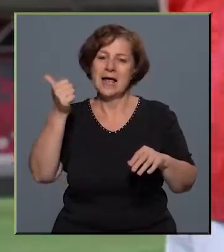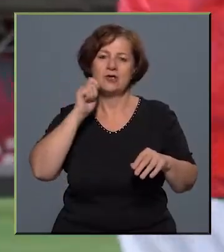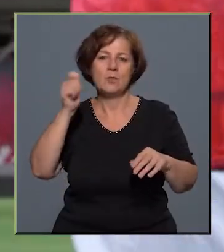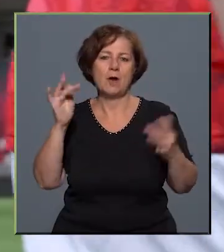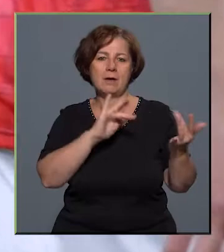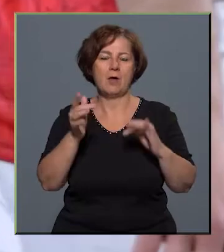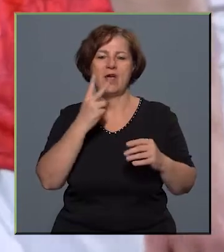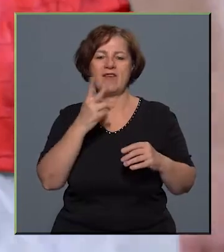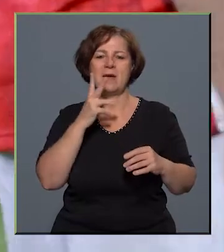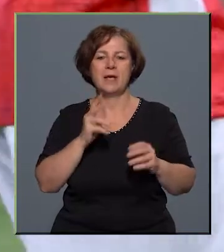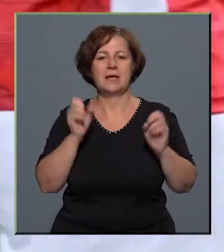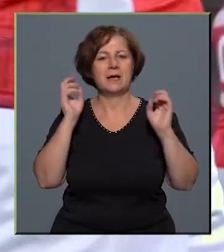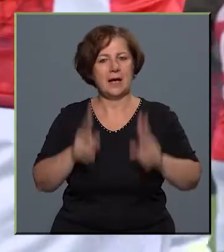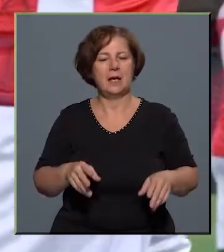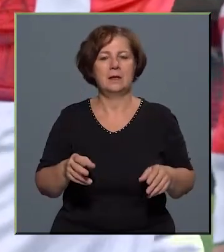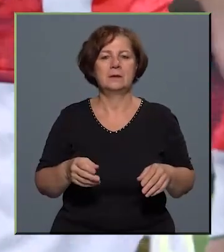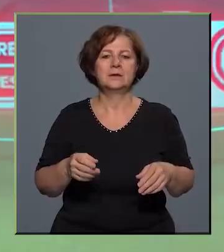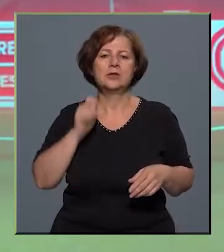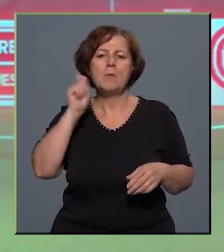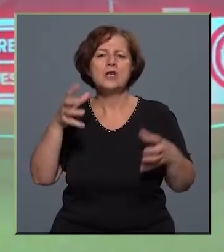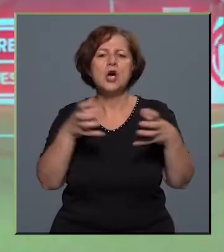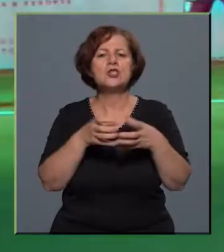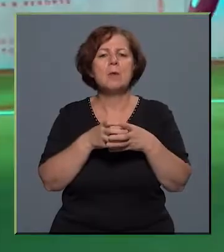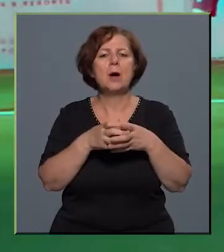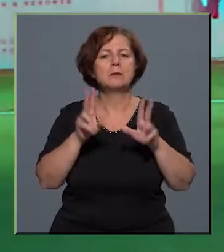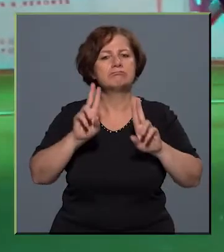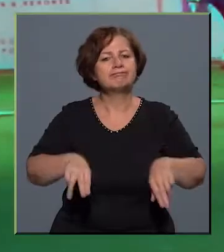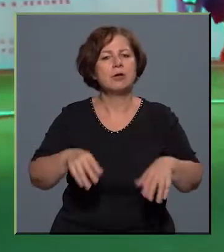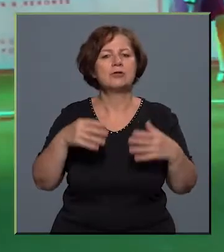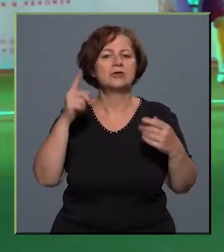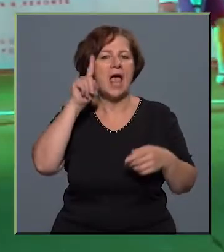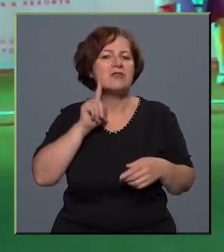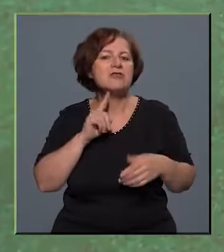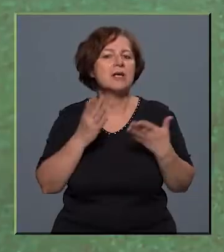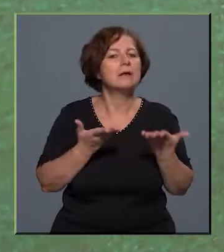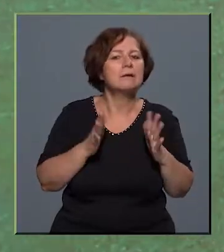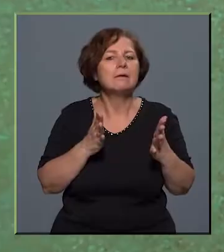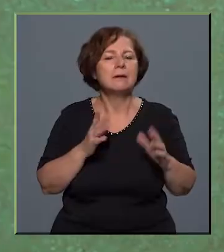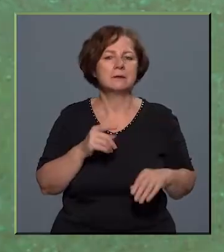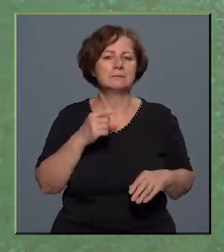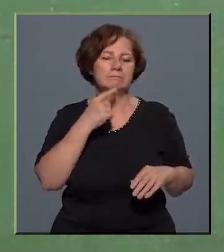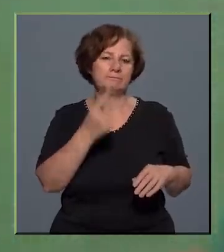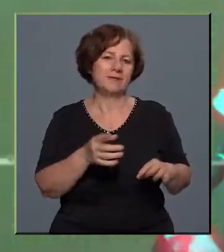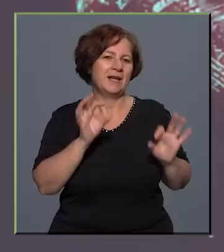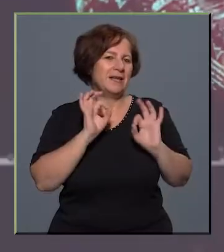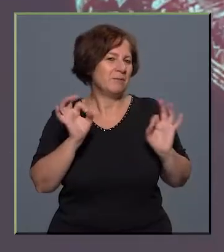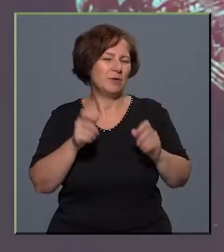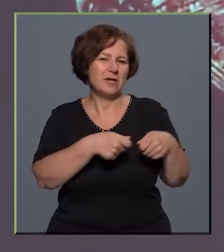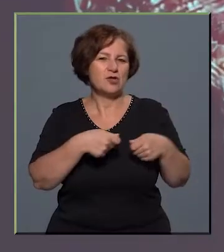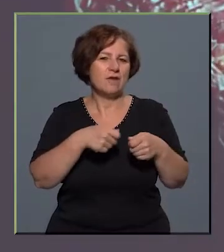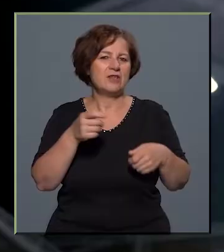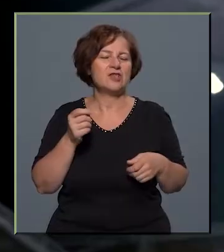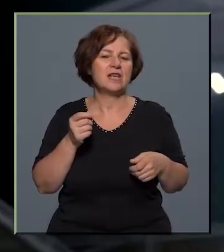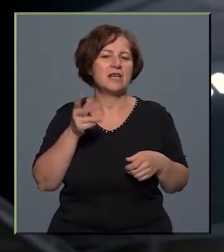És a magyar csapat reális esélyei, azok hova sorolhatok be? Lehet, hogy nem én vagyok ebben a legkompetensebb, hanem a szövetségi kapitányos